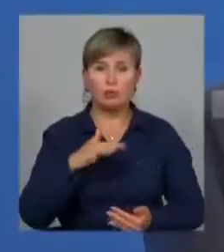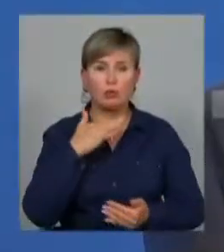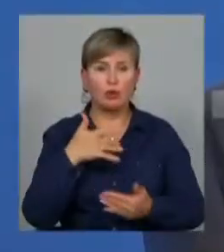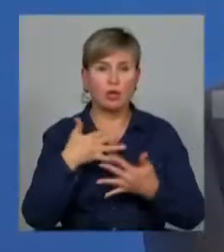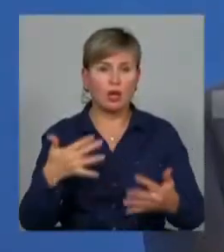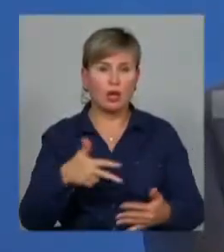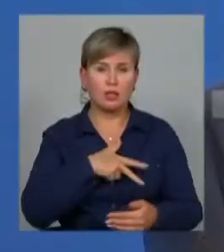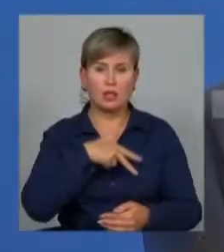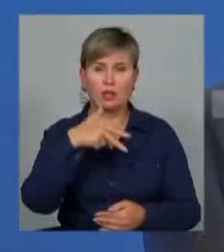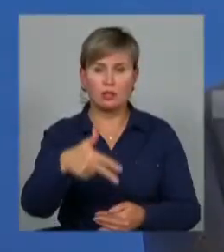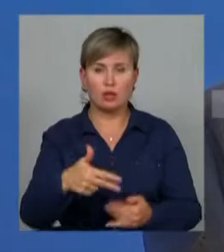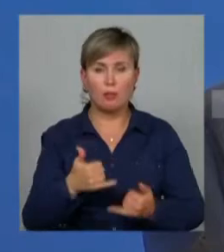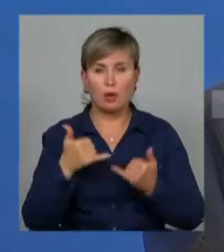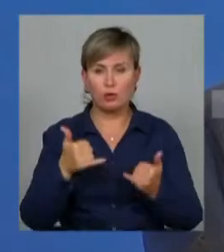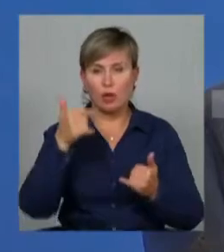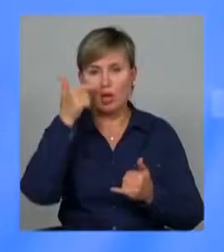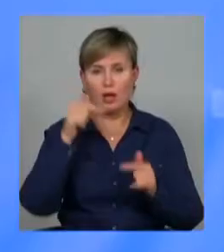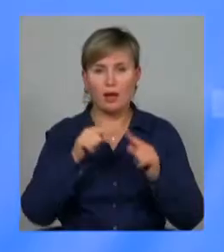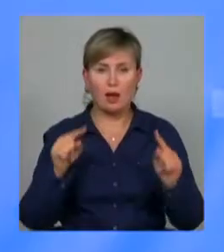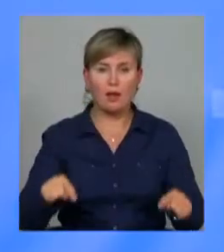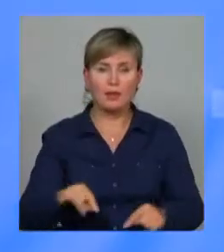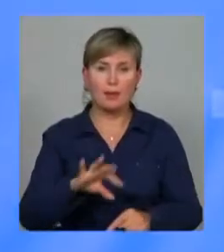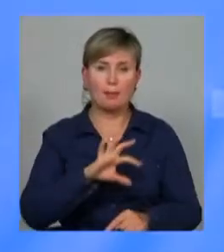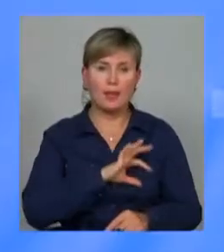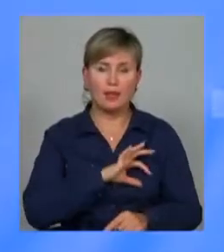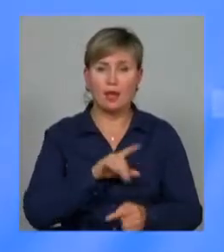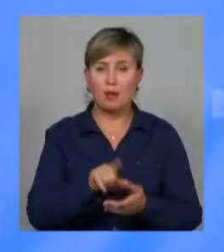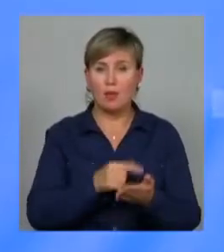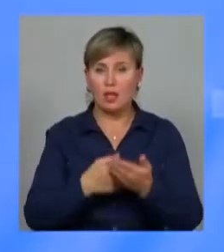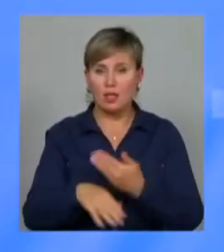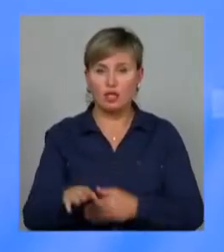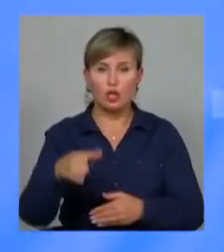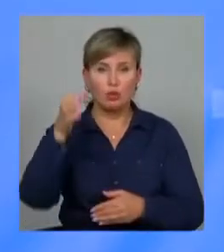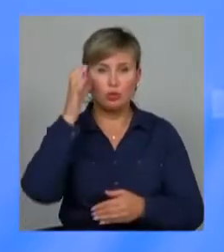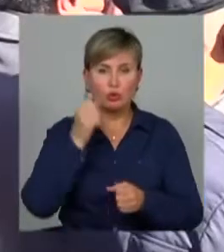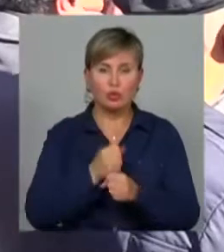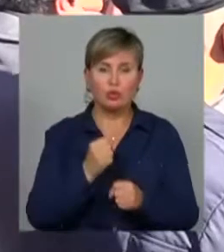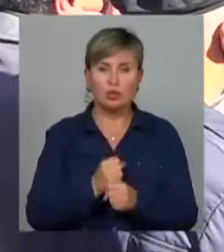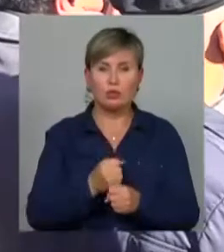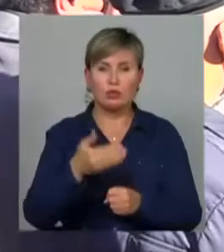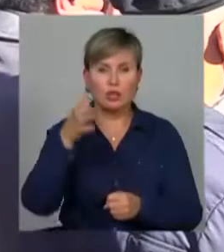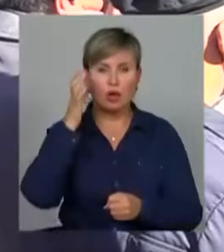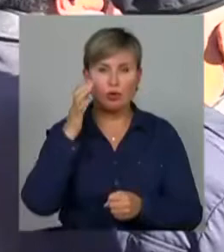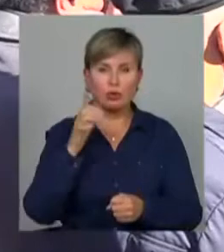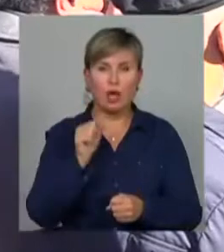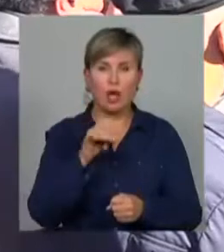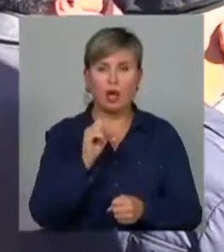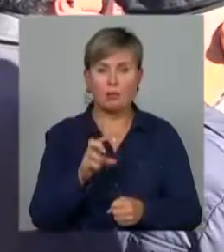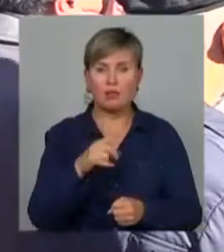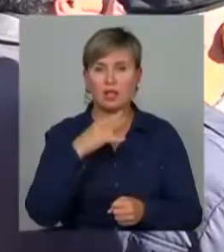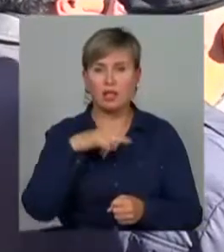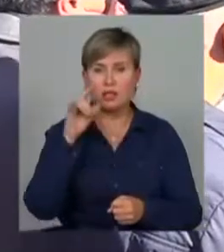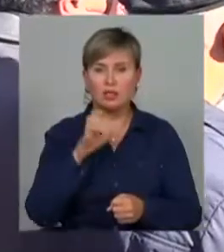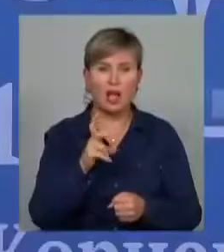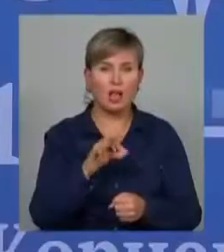различными орденами, почетными грамотами и медалями. А выйдя на пенсию, ученый составил первый в то время научный арабско-казахский толковый